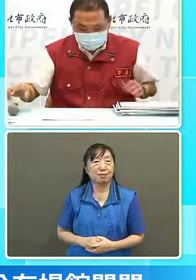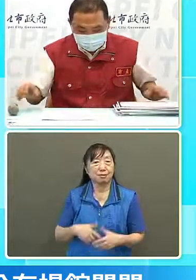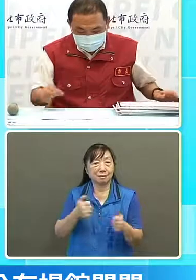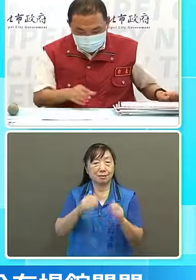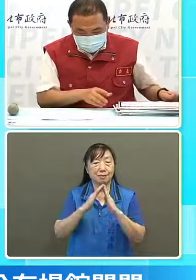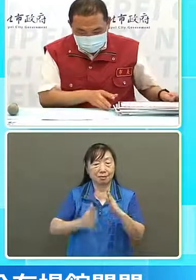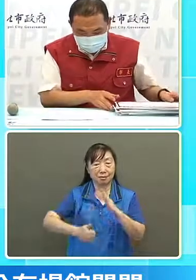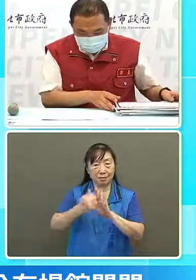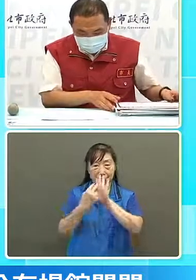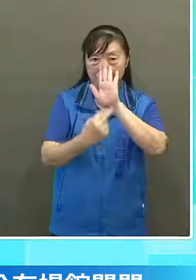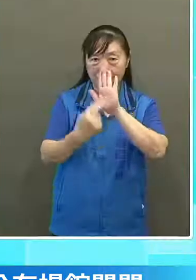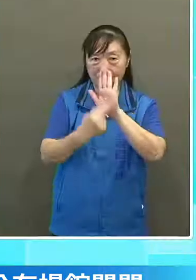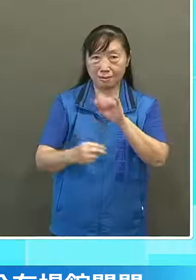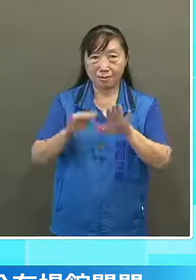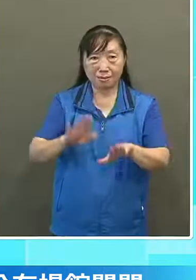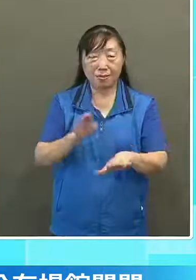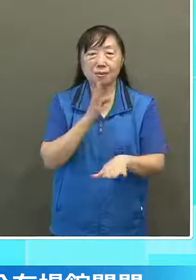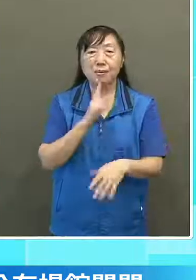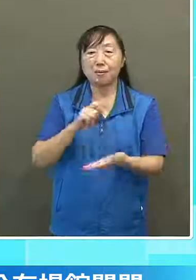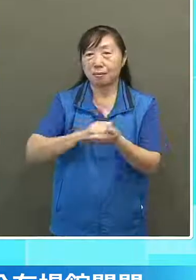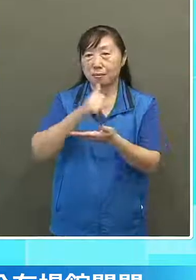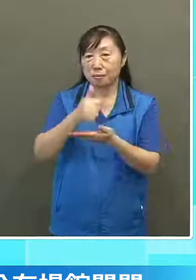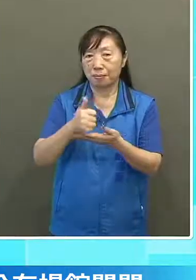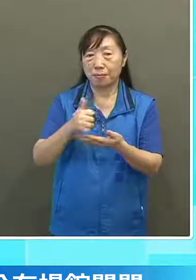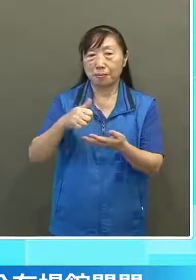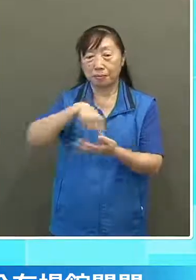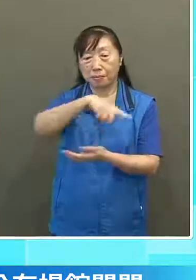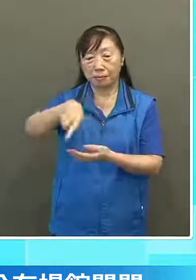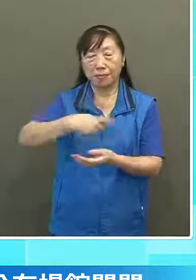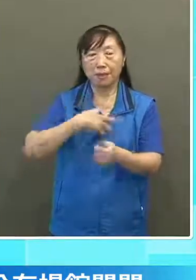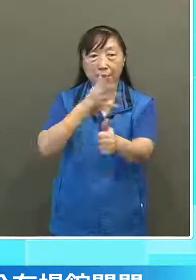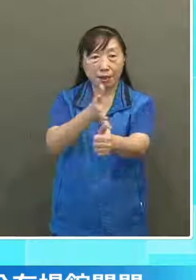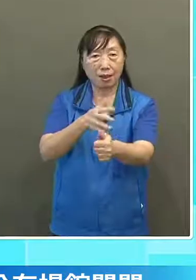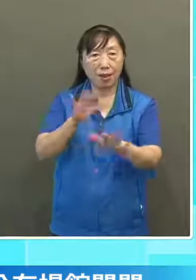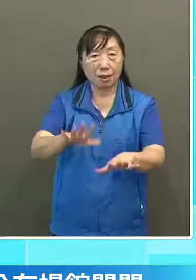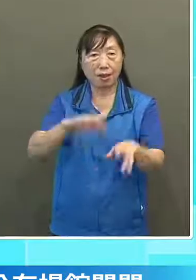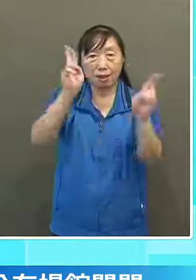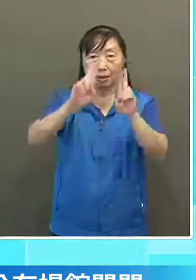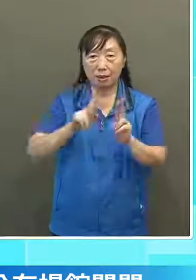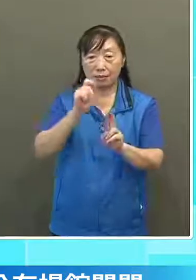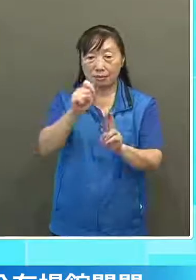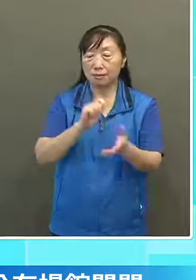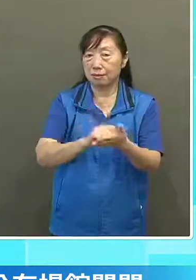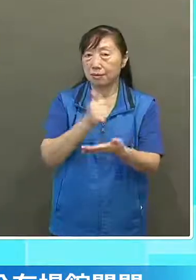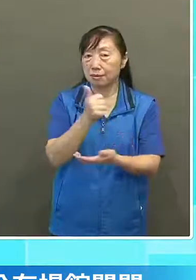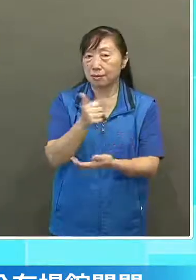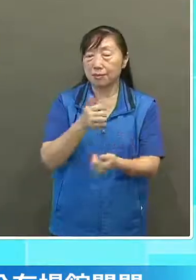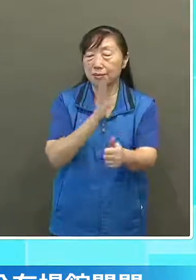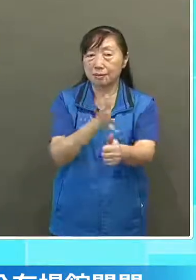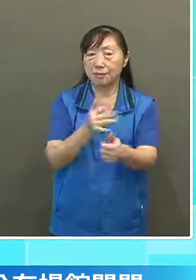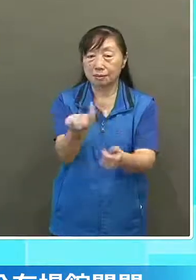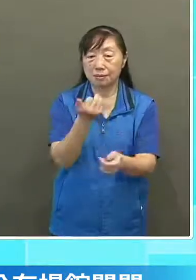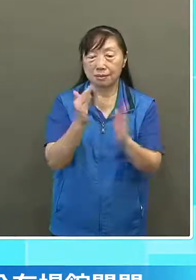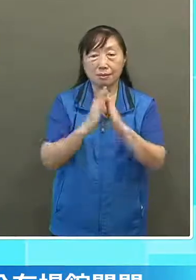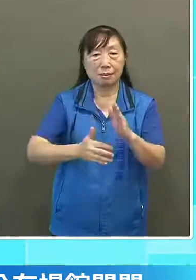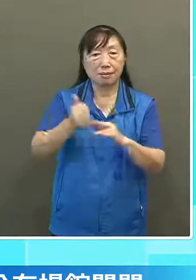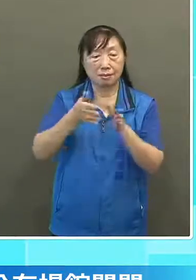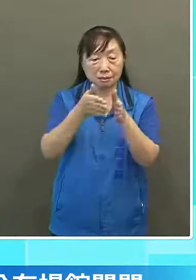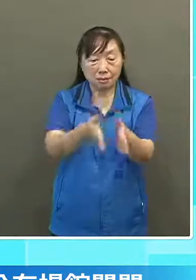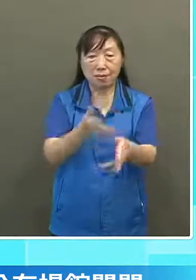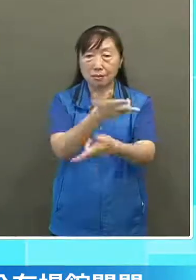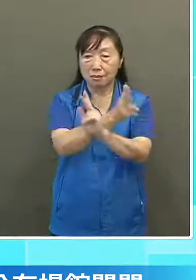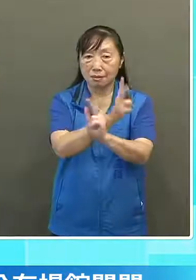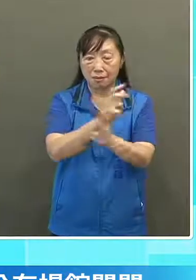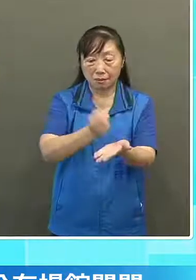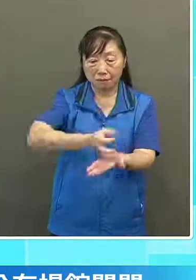谢市长的说明。现在呢，进行到媒体提问的时间。首先，先带电子媒体进行提问。由于刚才市长已经针对板桥